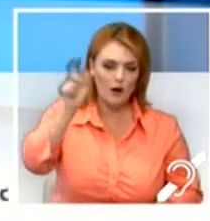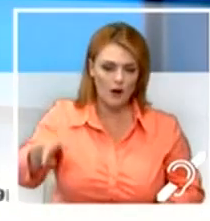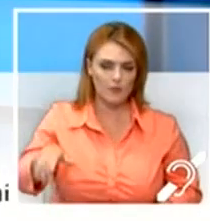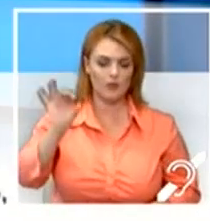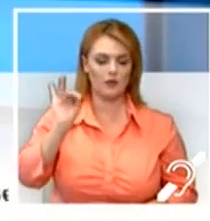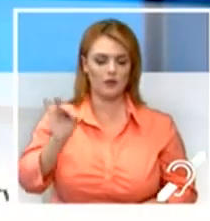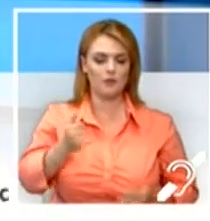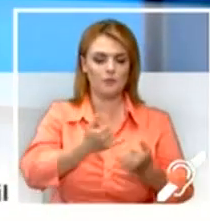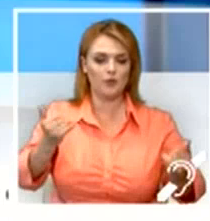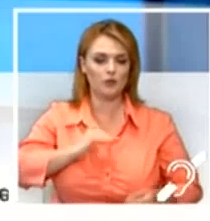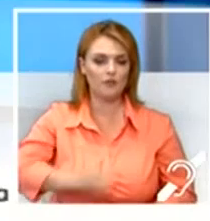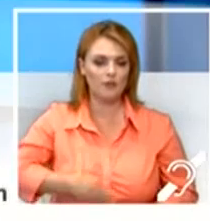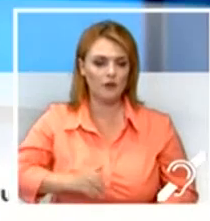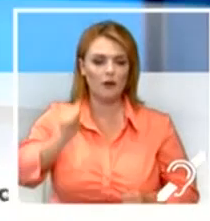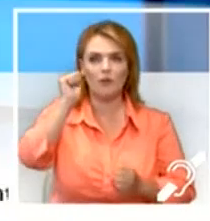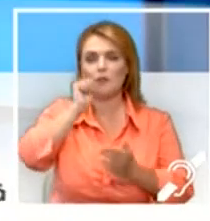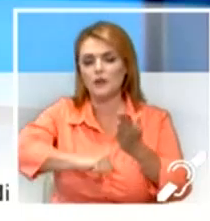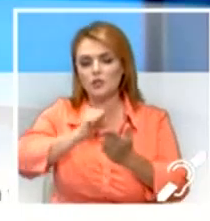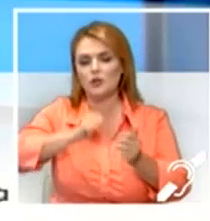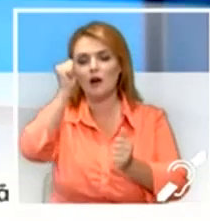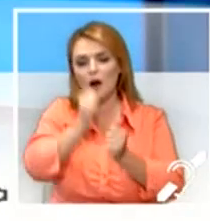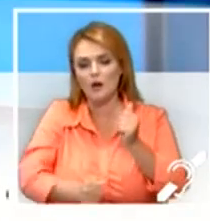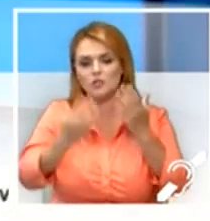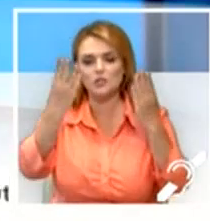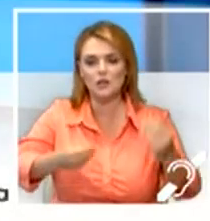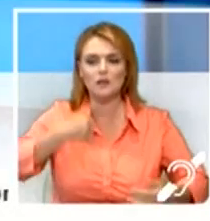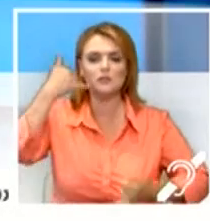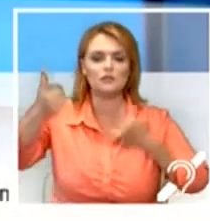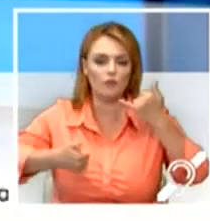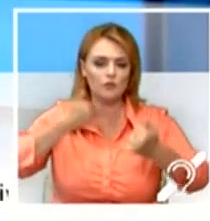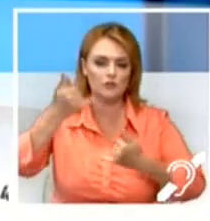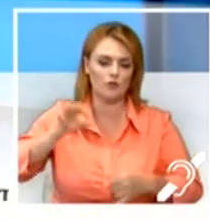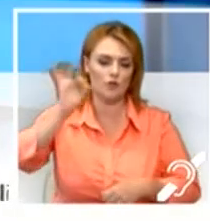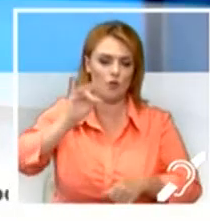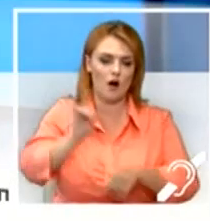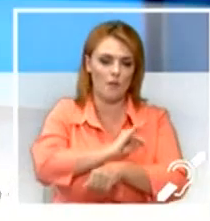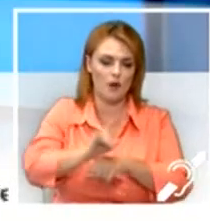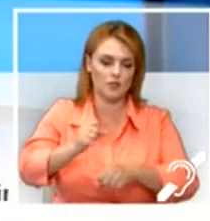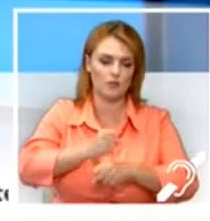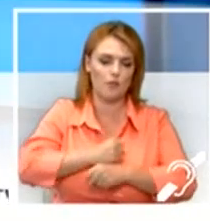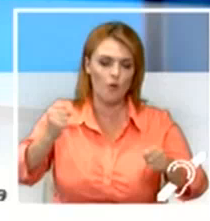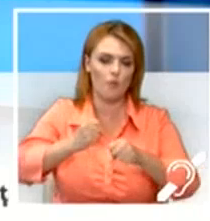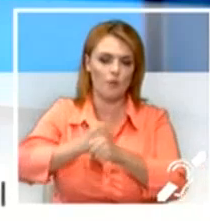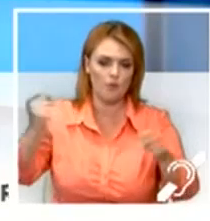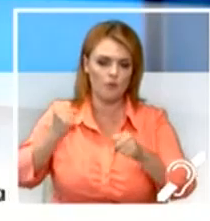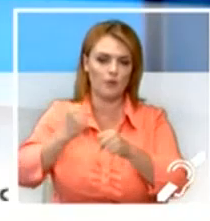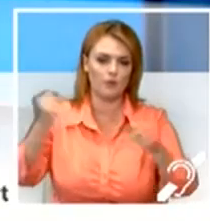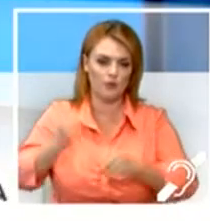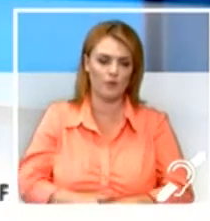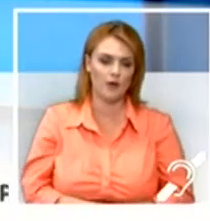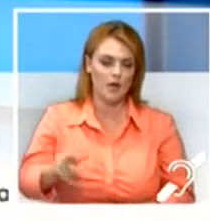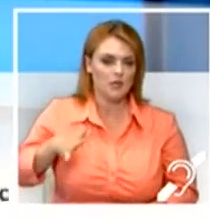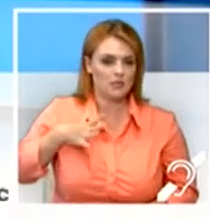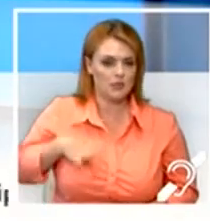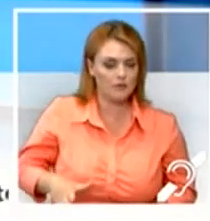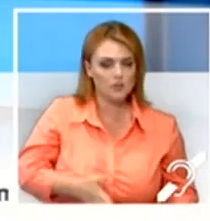aeriene. Din cauza alertelor zilnice cu bombă, operatorii se plâng că suportă cheltuieli de milioane de lei și sunt nevoiți să anuleze